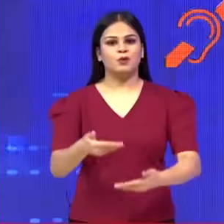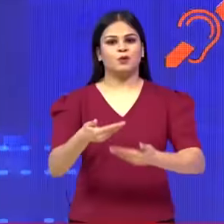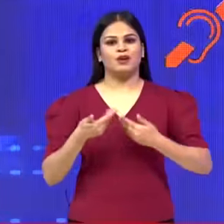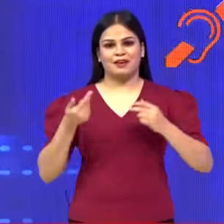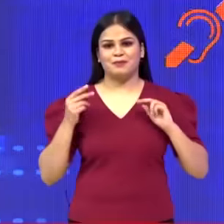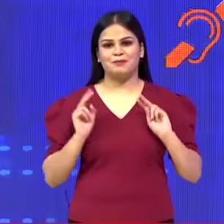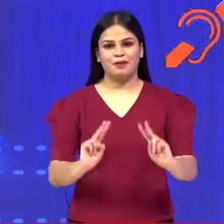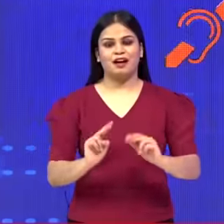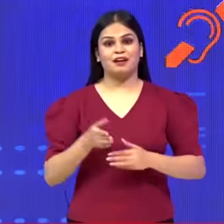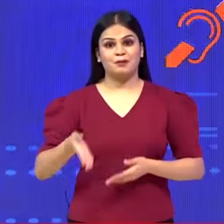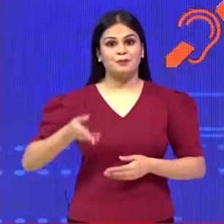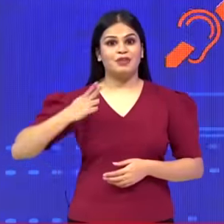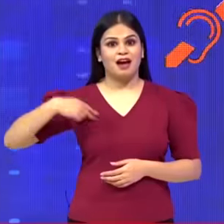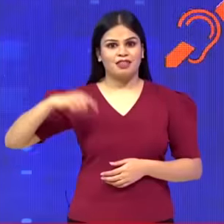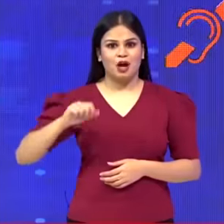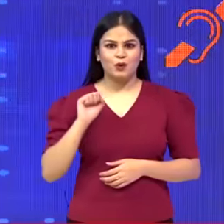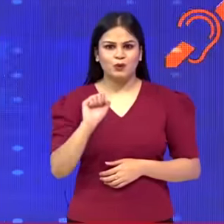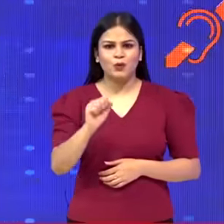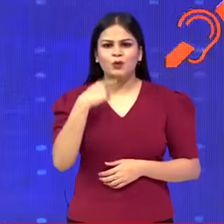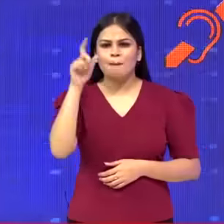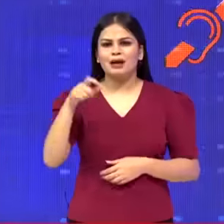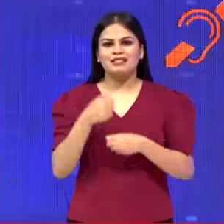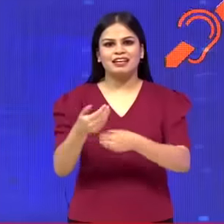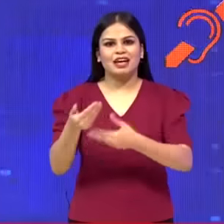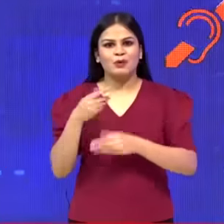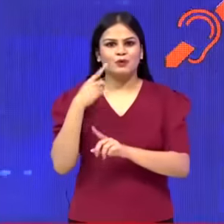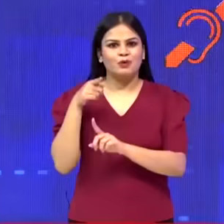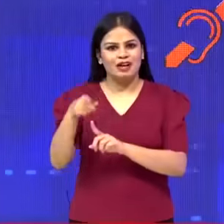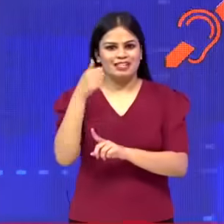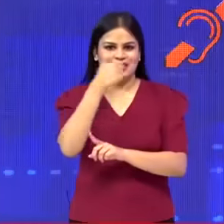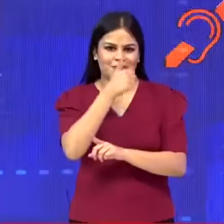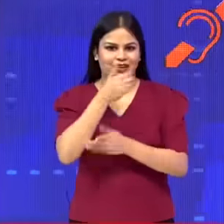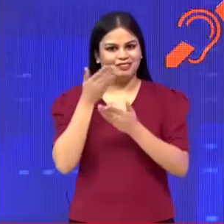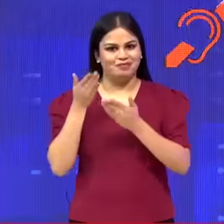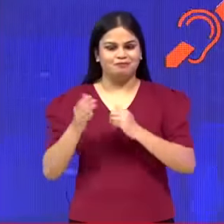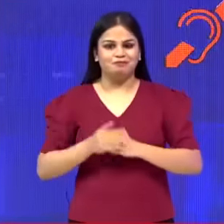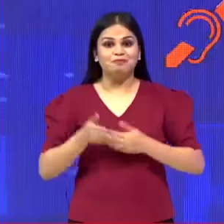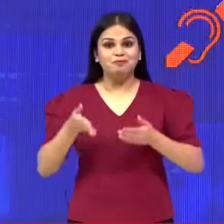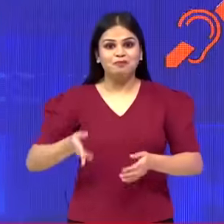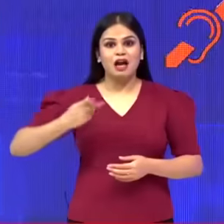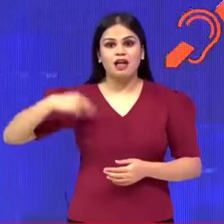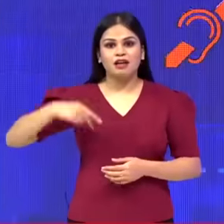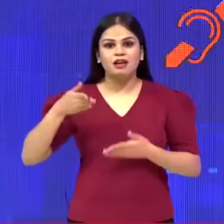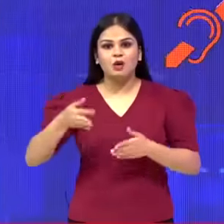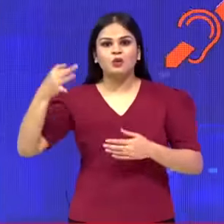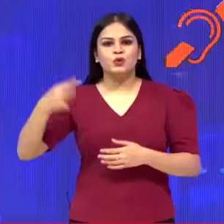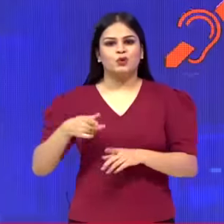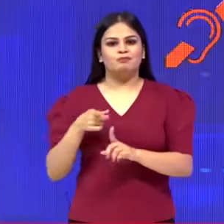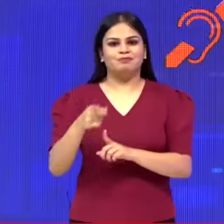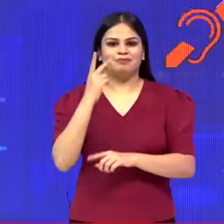वेलकम बैक आपकी अदालत में। आज हमारे मेहमान हैं सलमान खान। आपकी अदालत में अगला।